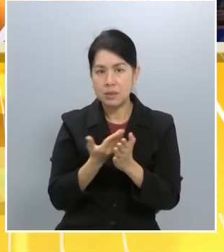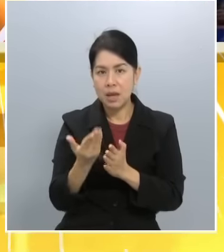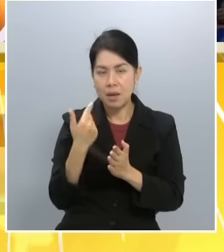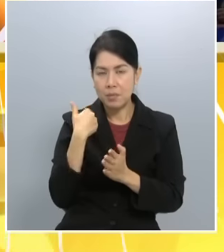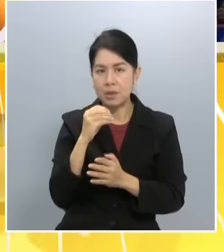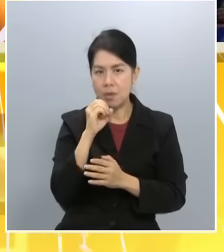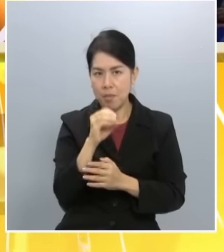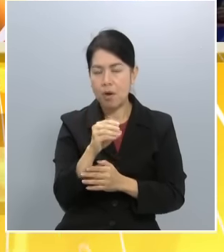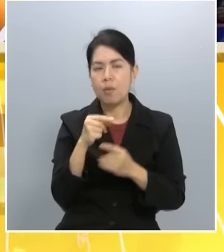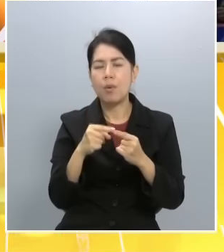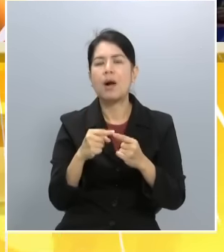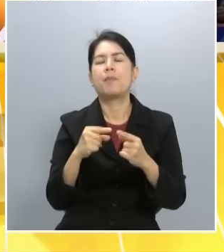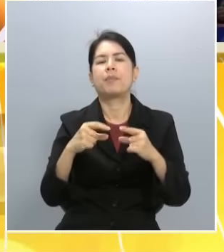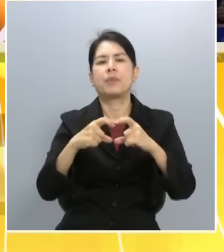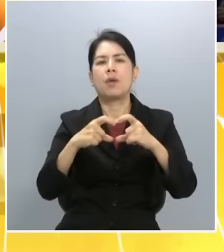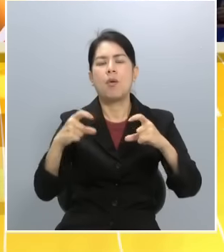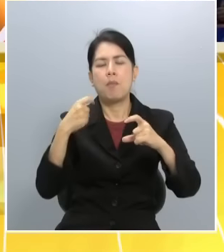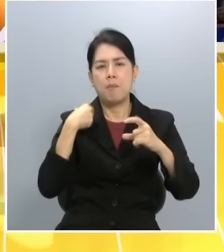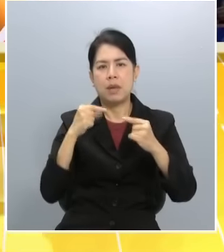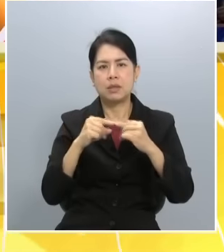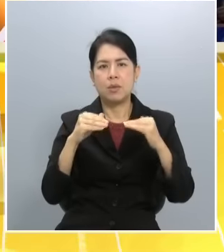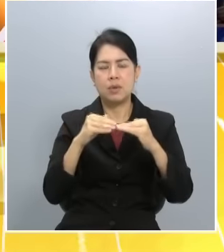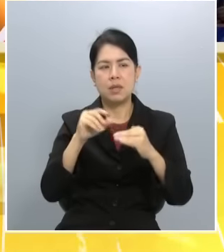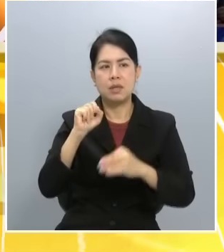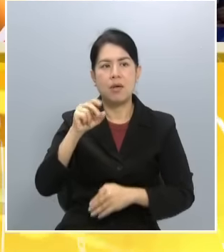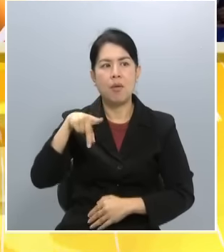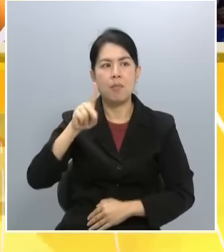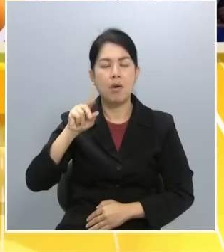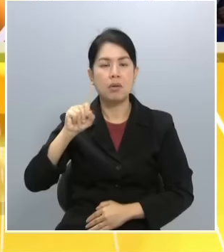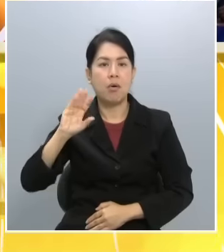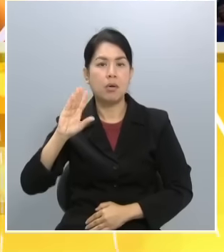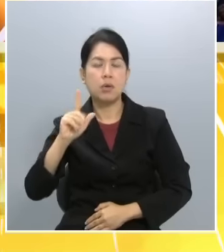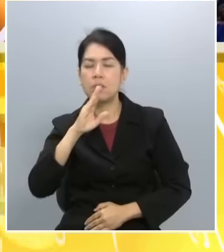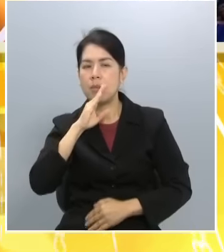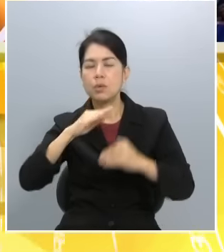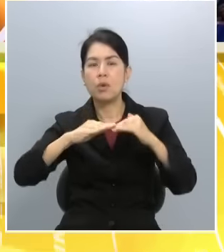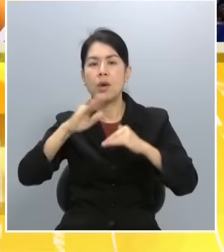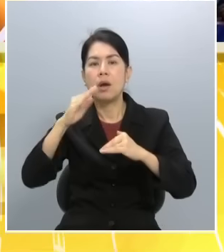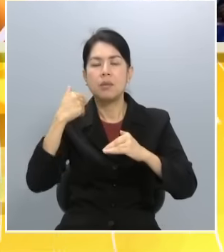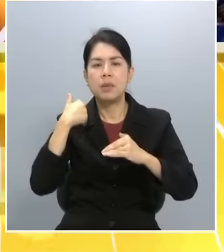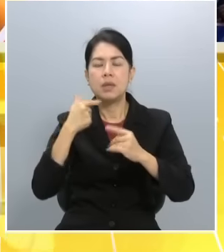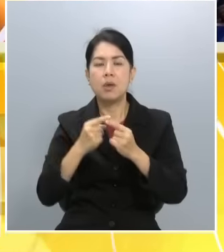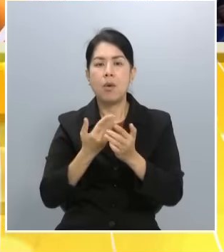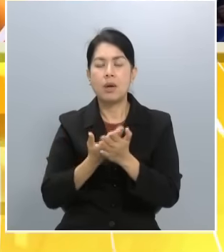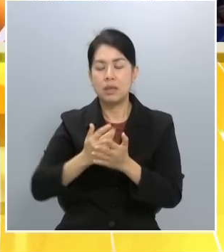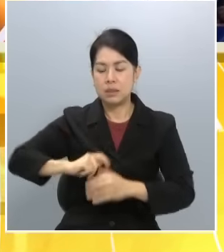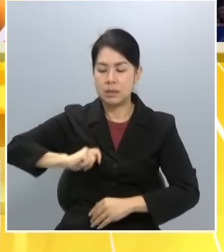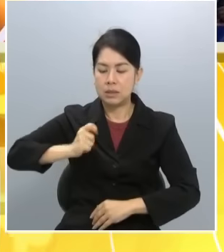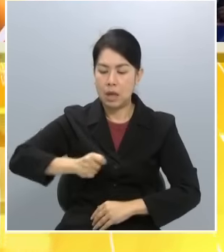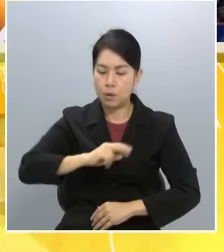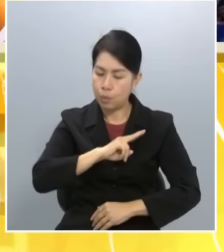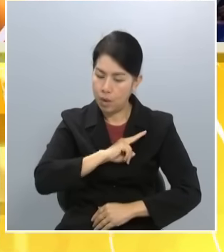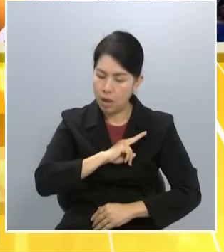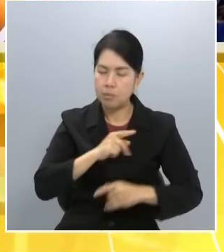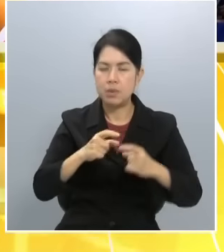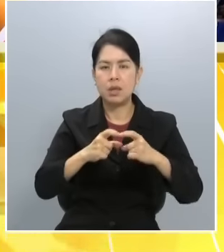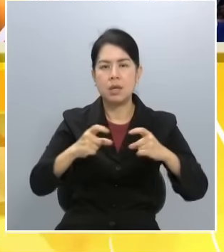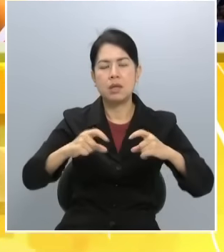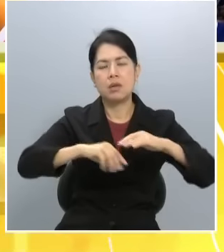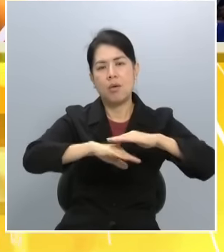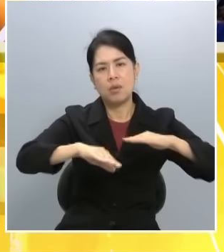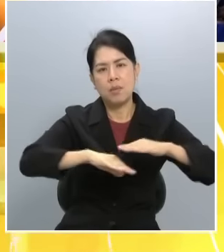ปสช.ถ้าเกินสิทธิ์ใช้เงินส่วนตัวใช้ระเบียบข้อไหนสำเนาใบรอทอ101